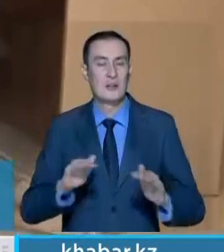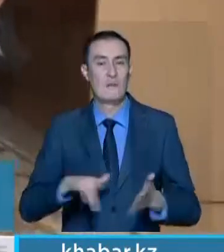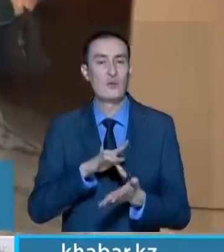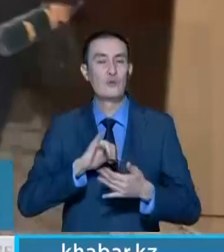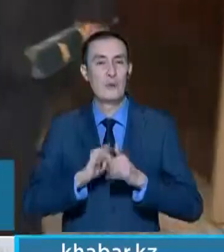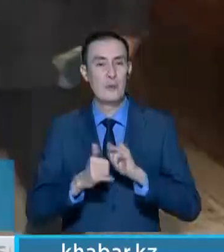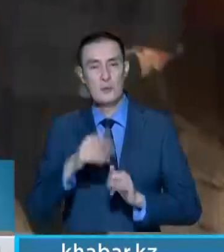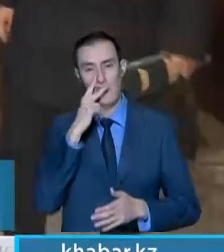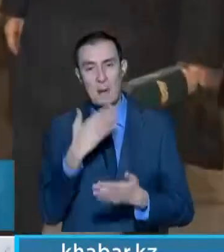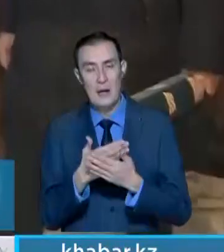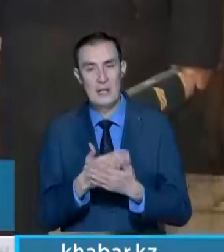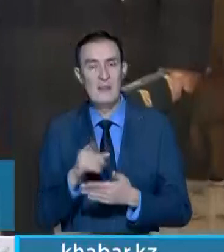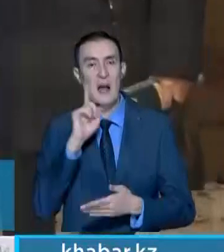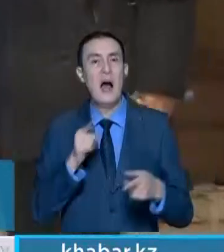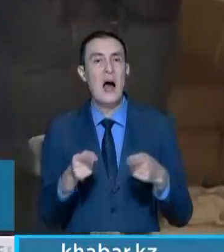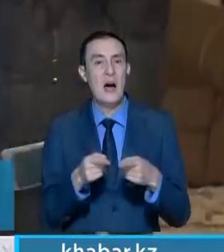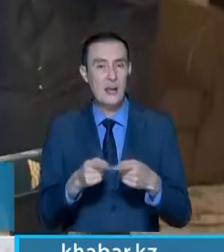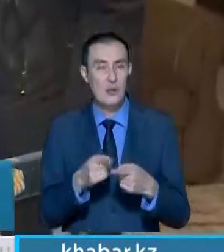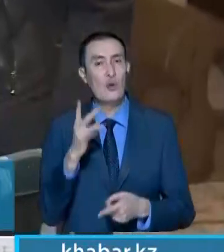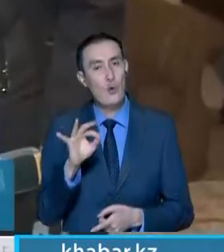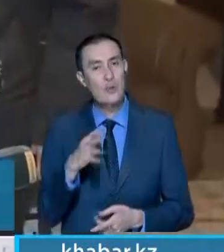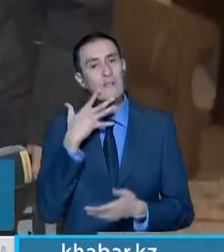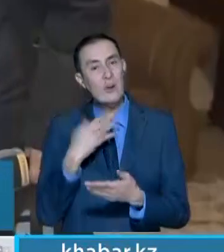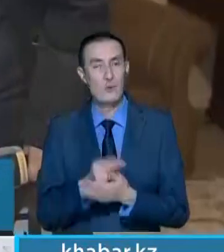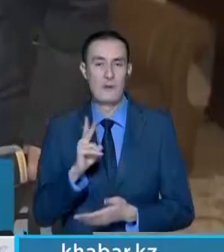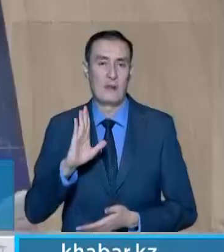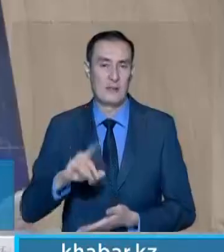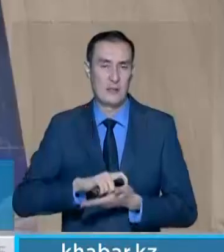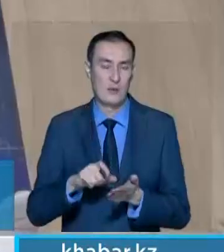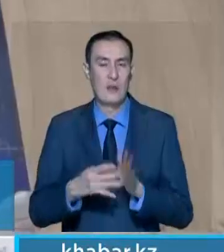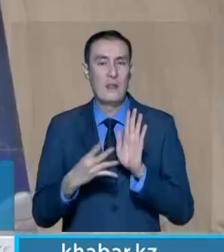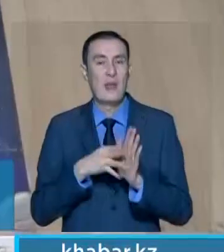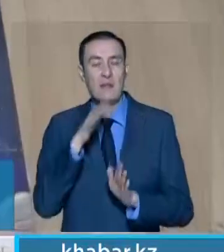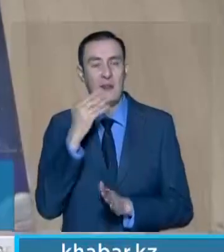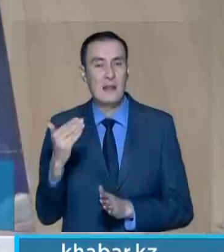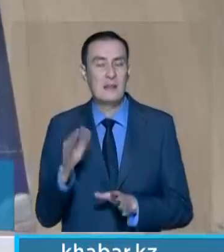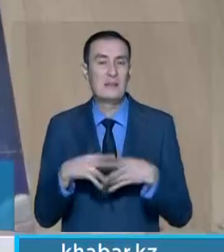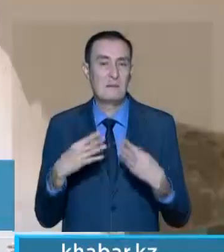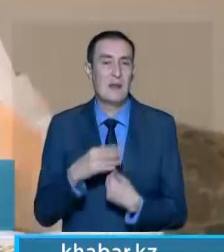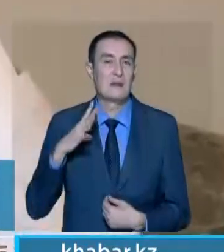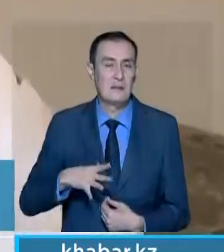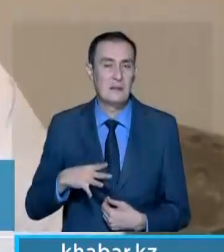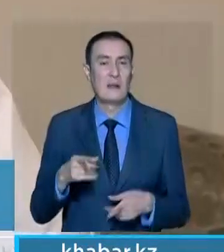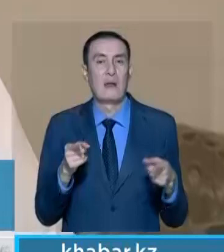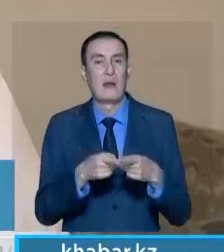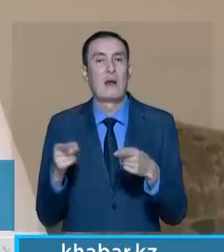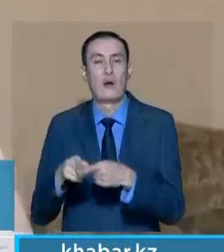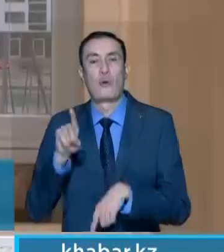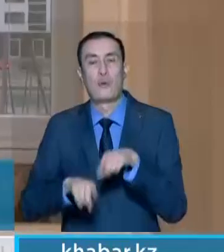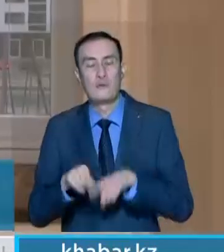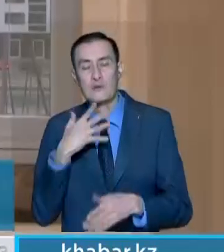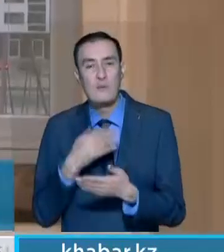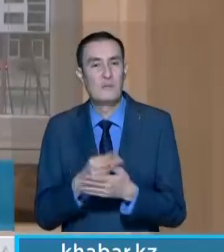Усть-Каменогорска показывает пока арендную, но все же свою квартиру. 9 лет многодетная семья скиталась по родственникам.